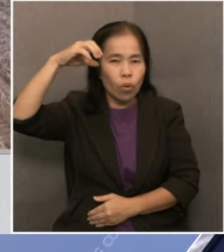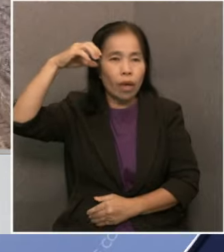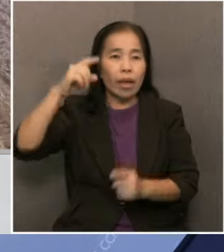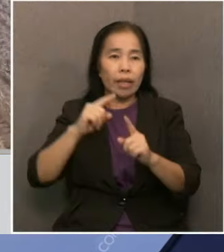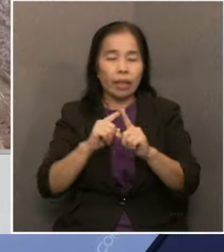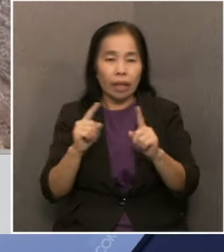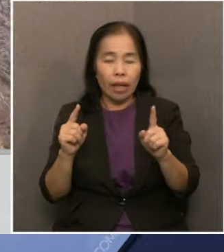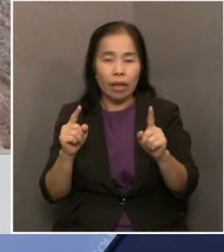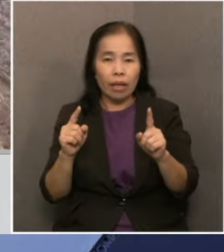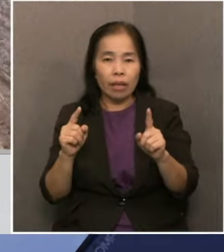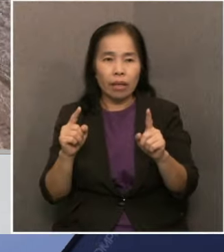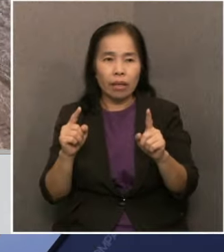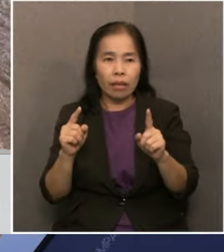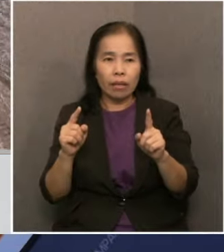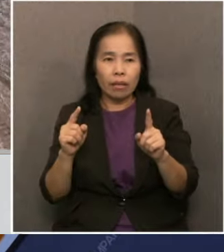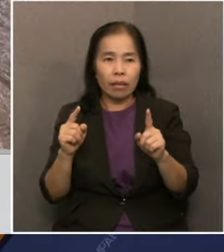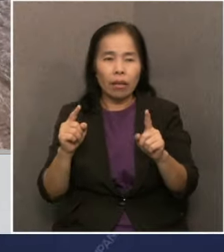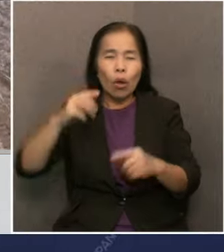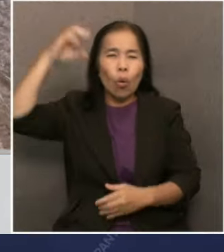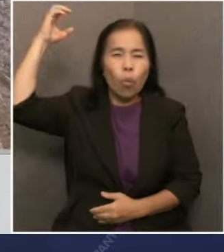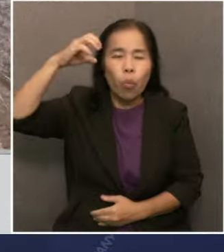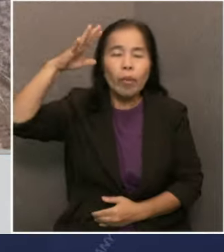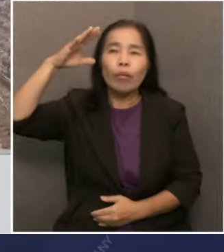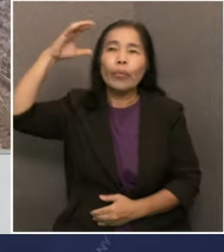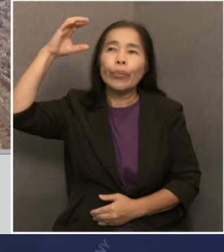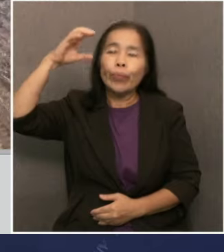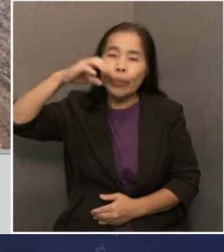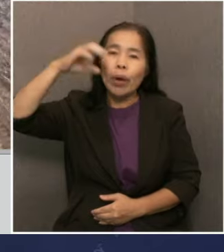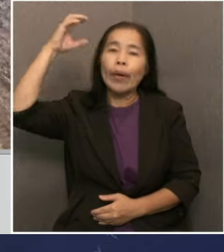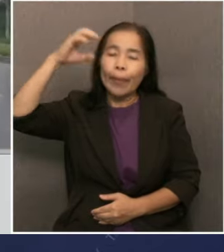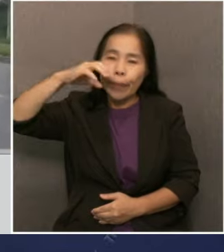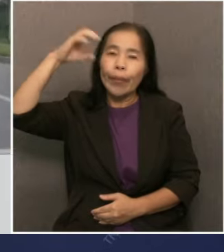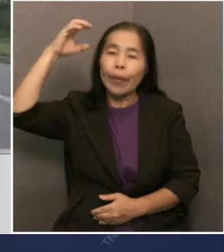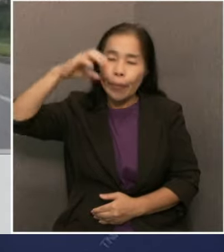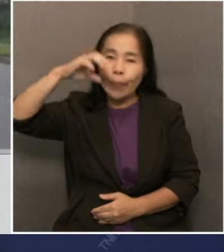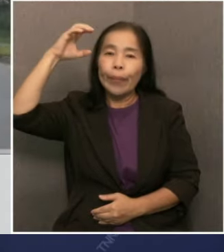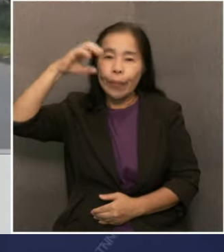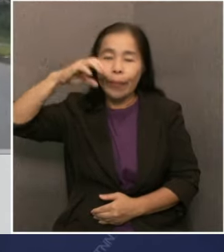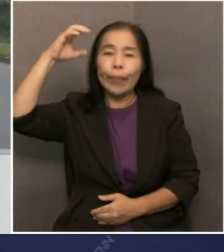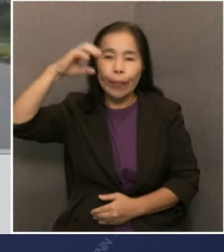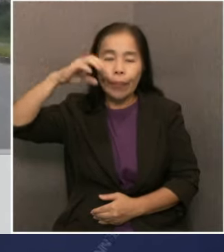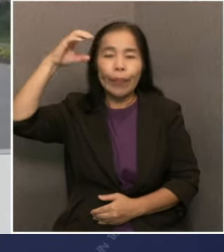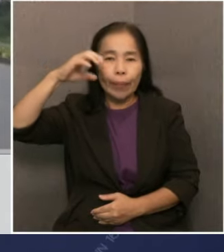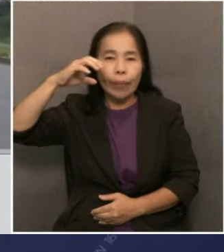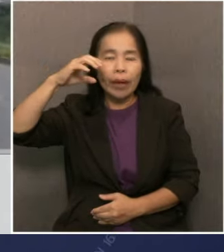หนักมันก็จะเป็สัปดาสที่ 2 สรับที่ 3ก็คือหมาถึว่าช่มปลายเดือน